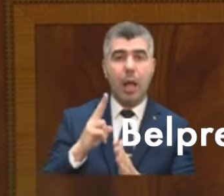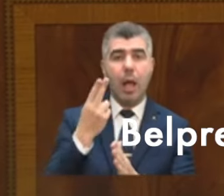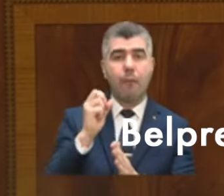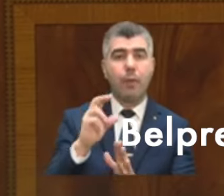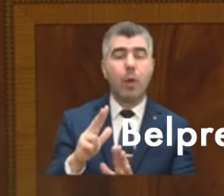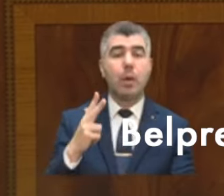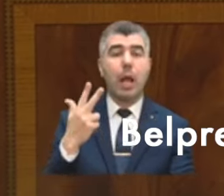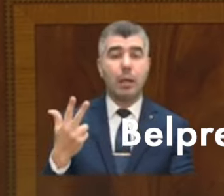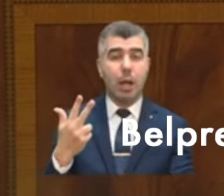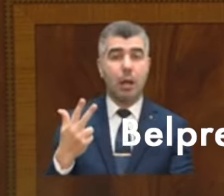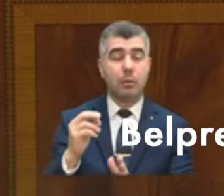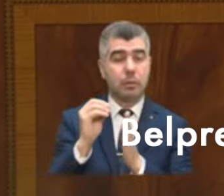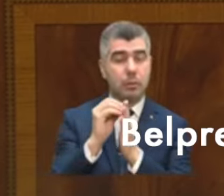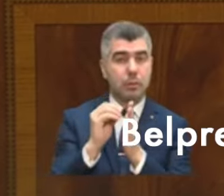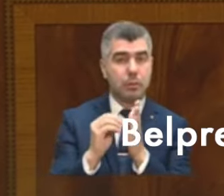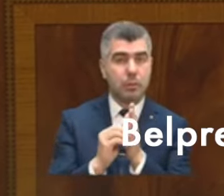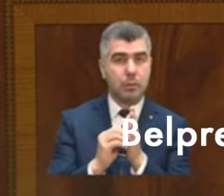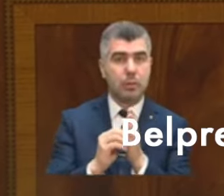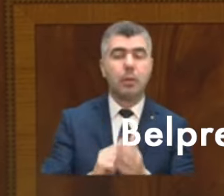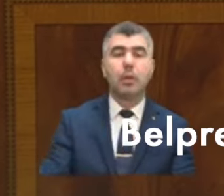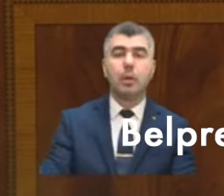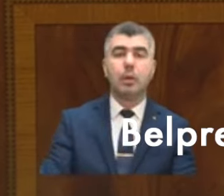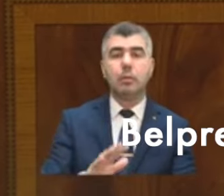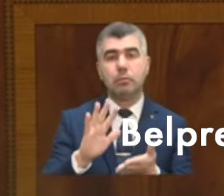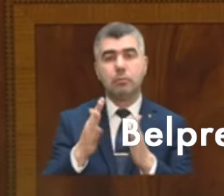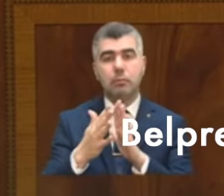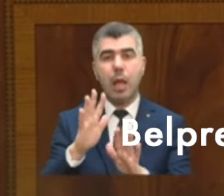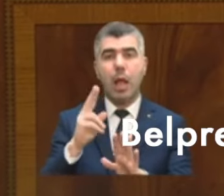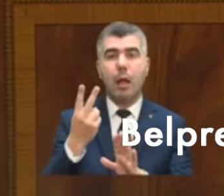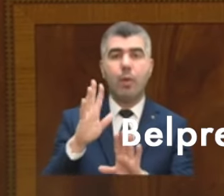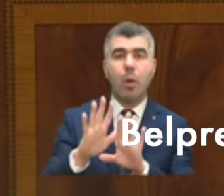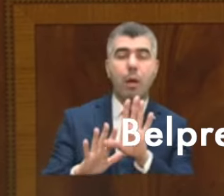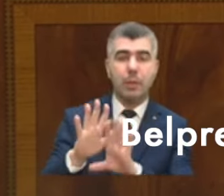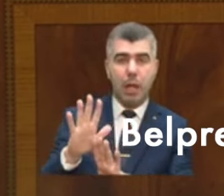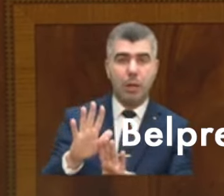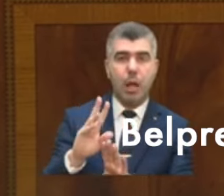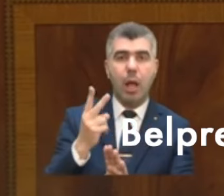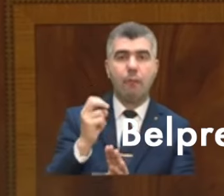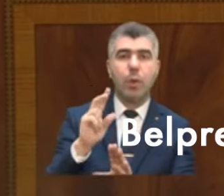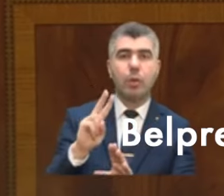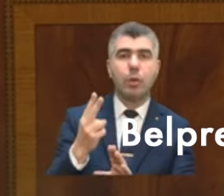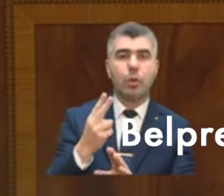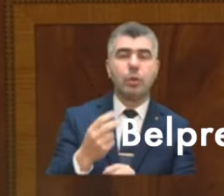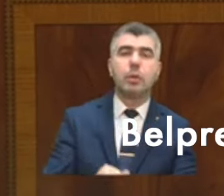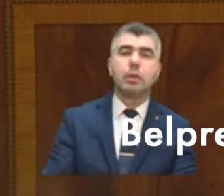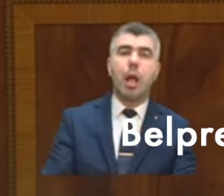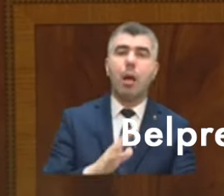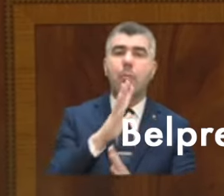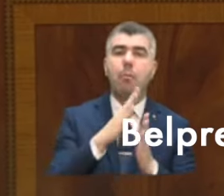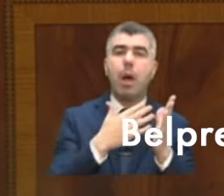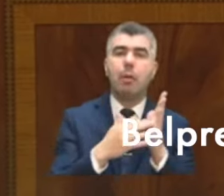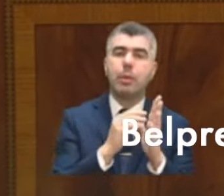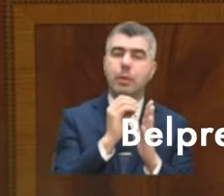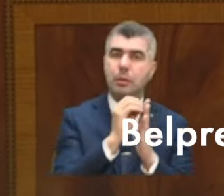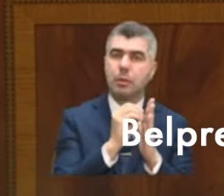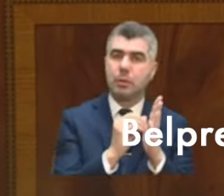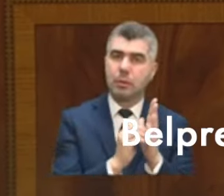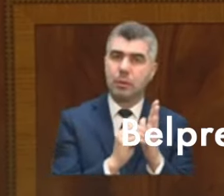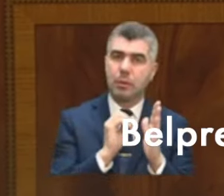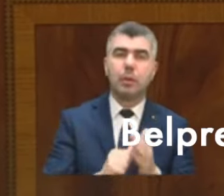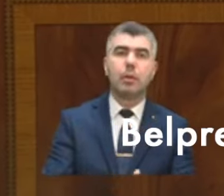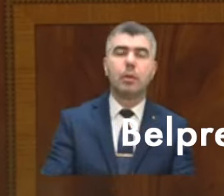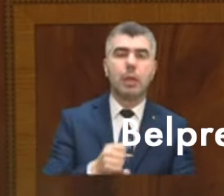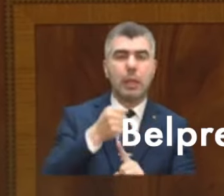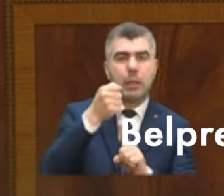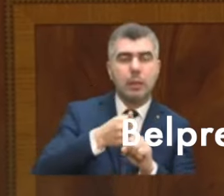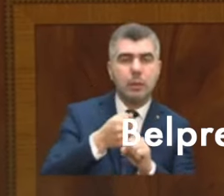واعتمد التقرير فتره تقييمها ما بين 2015 2022 وبرامج حد حددت فتره